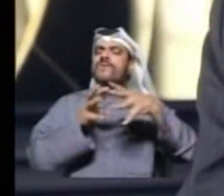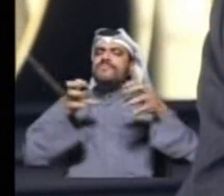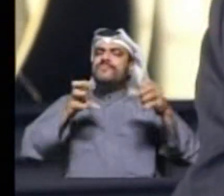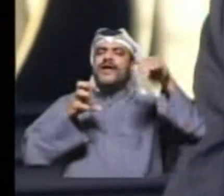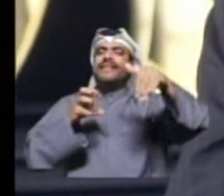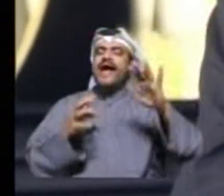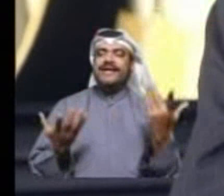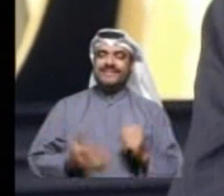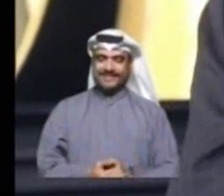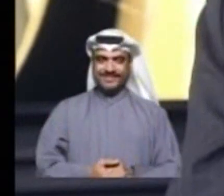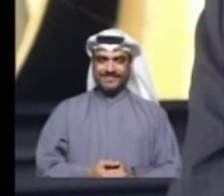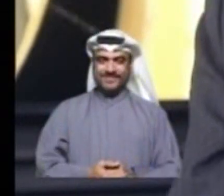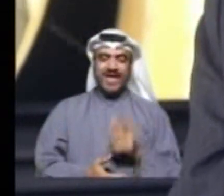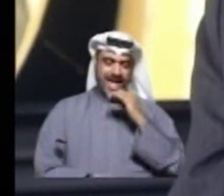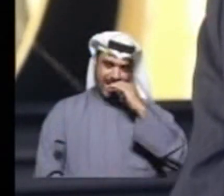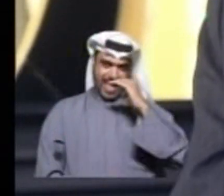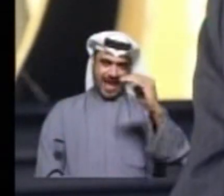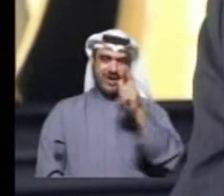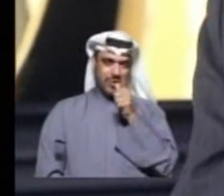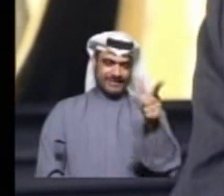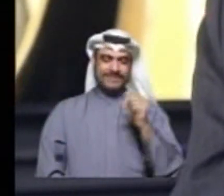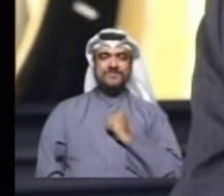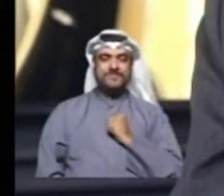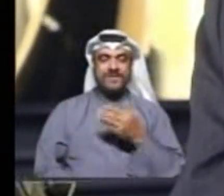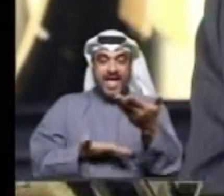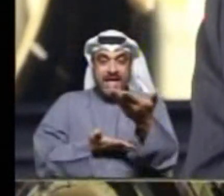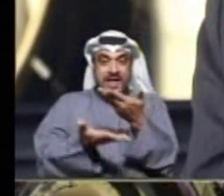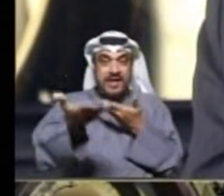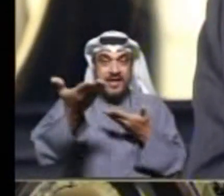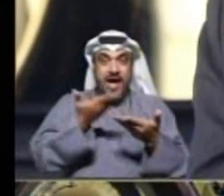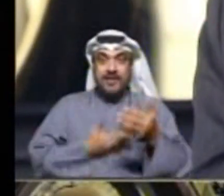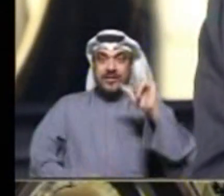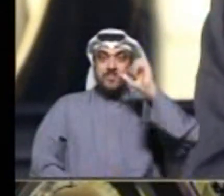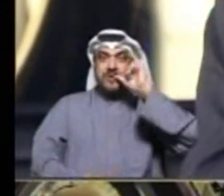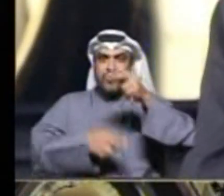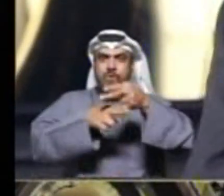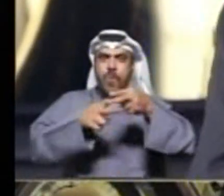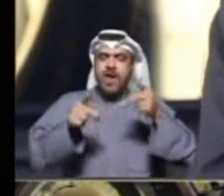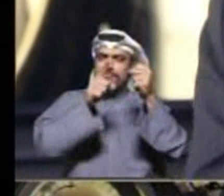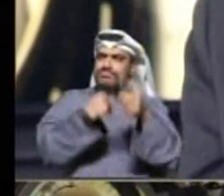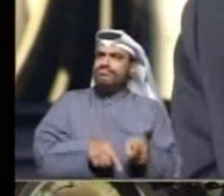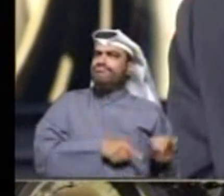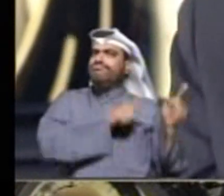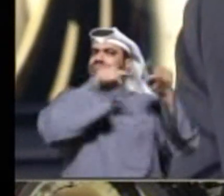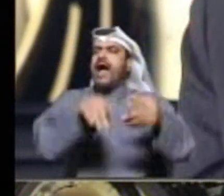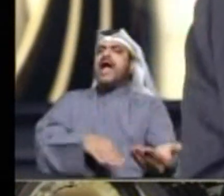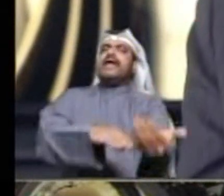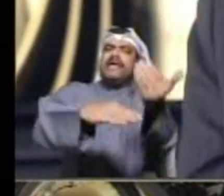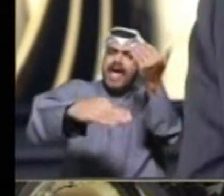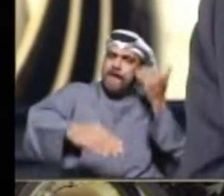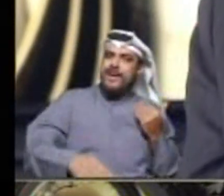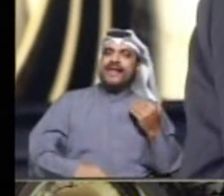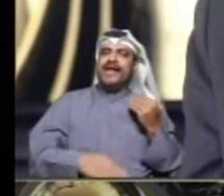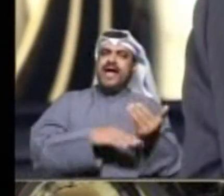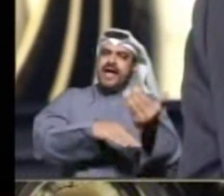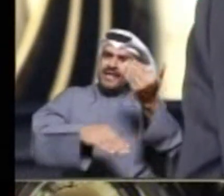عادل؟ رغم أن العلاقة البريطانية الكويتية علاقة صداقة عميقة تعود إلى ما قبل 120 عام، تعود إلى